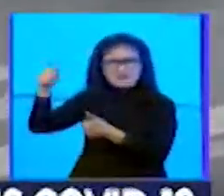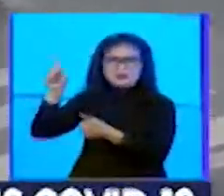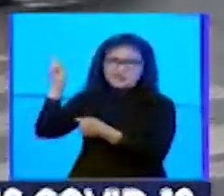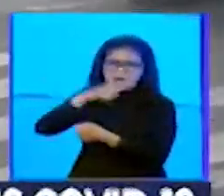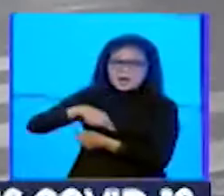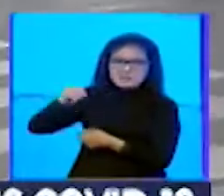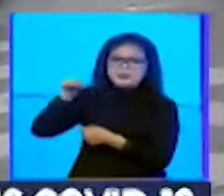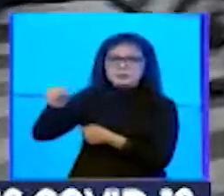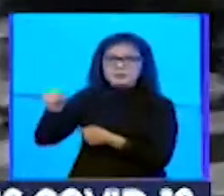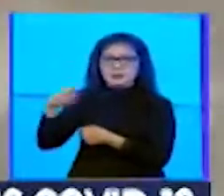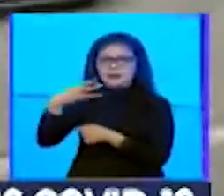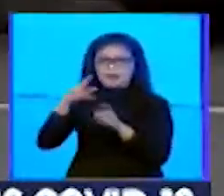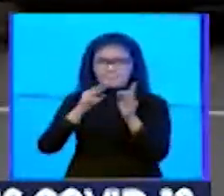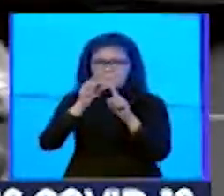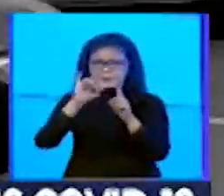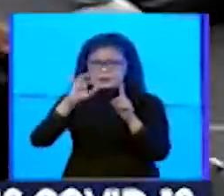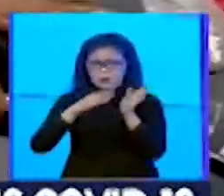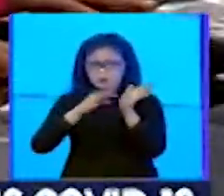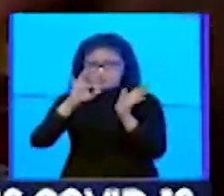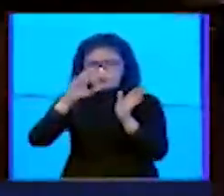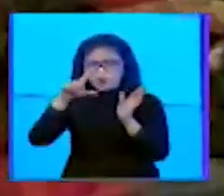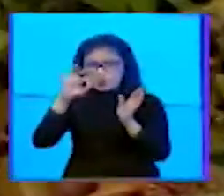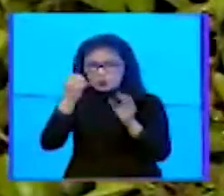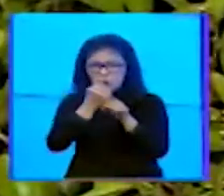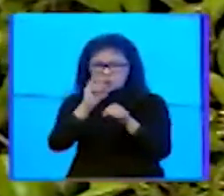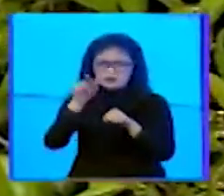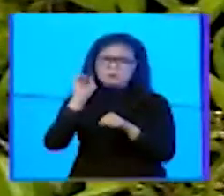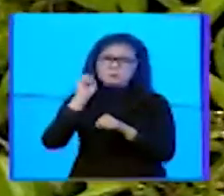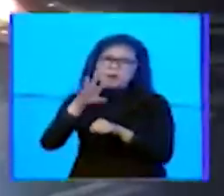cuti bersama di akhir tahun berpotensi terjadinya klaster